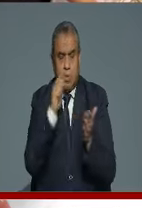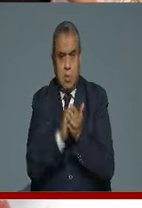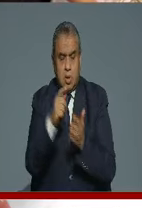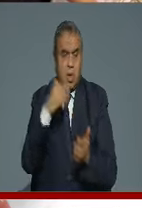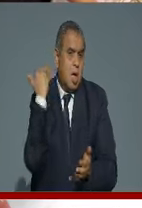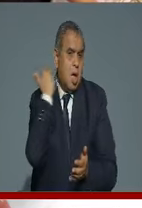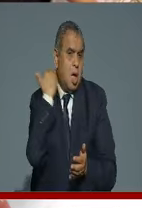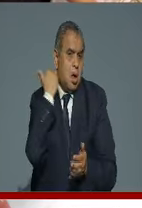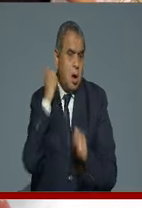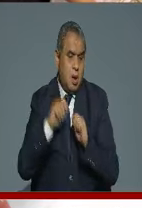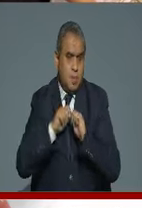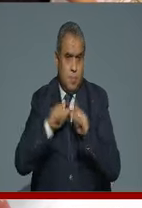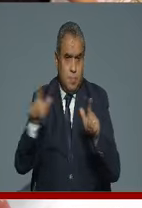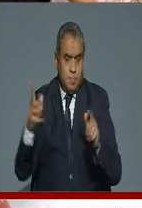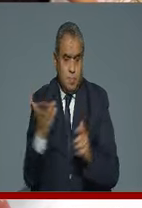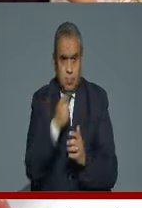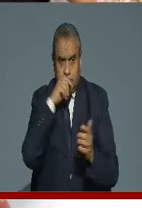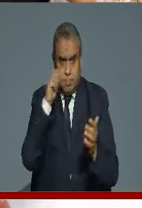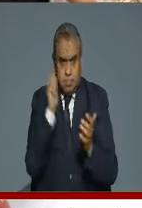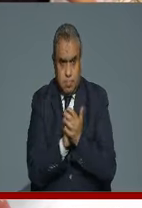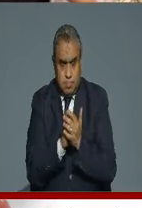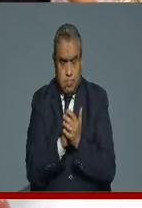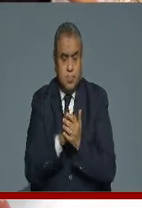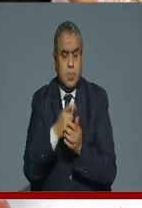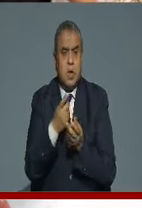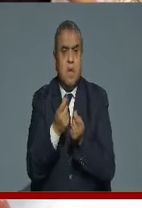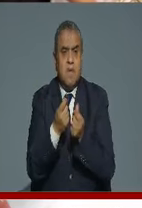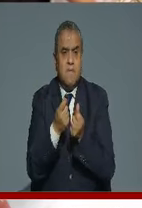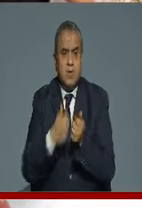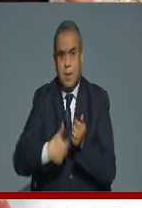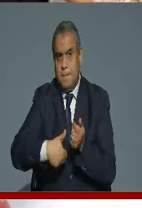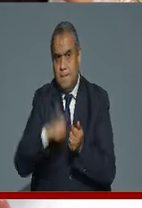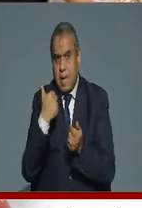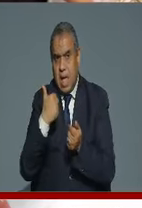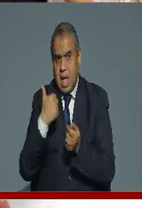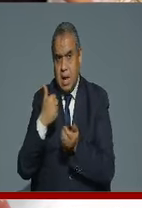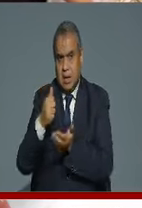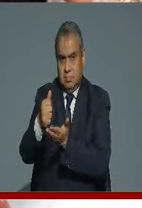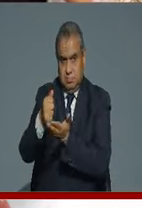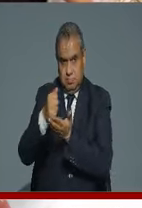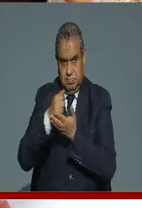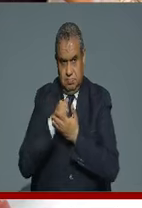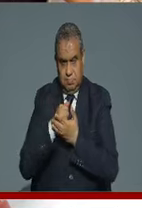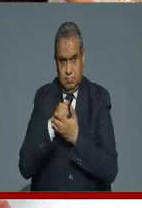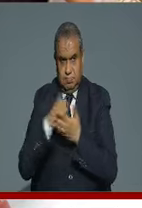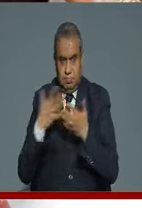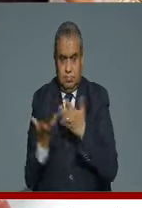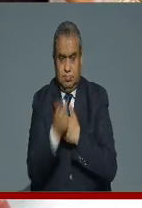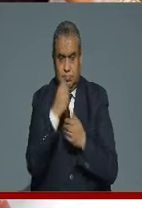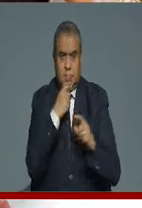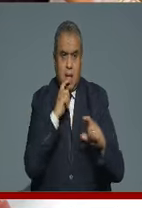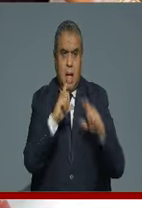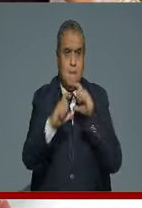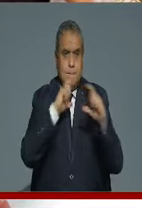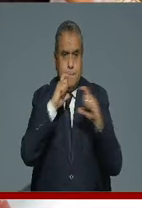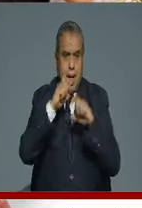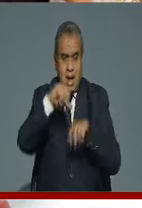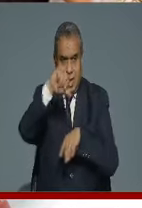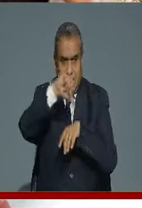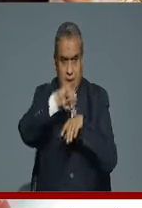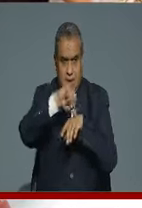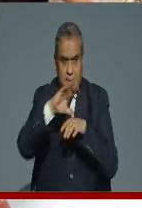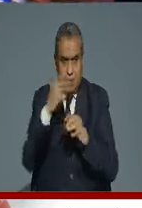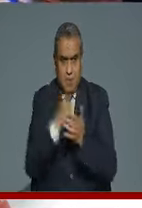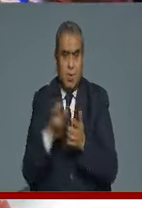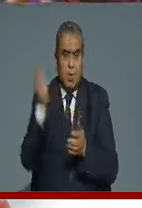إحنا أعلنت دي فعلا بالفعل وصلت إمبارح، والنهاردة دخلت جزء منها البنك المركزي، ويوم الجمعة فيه